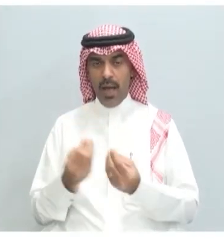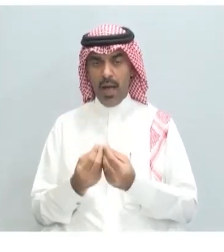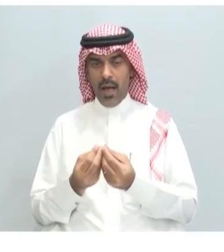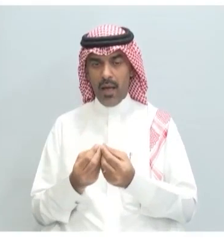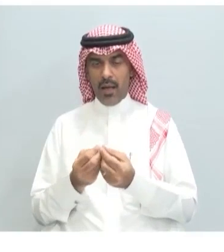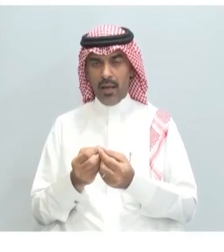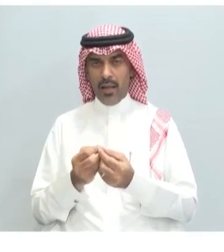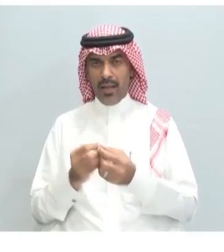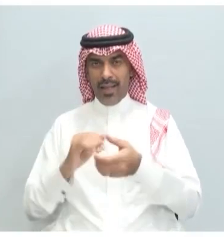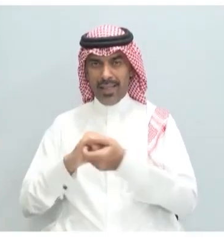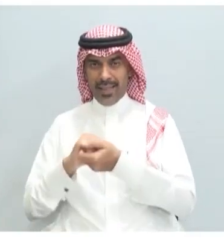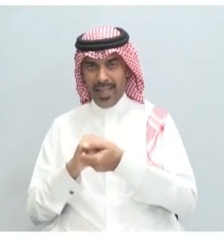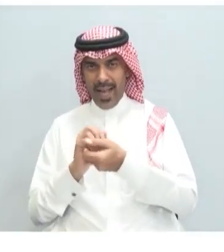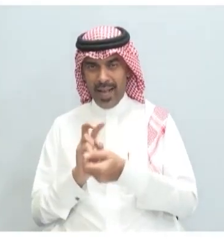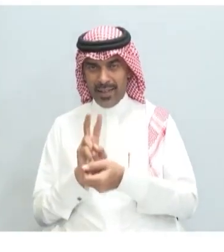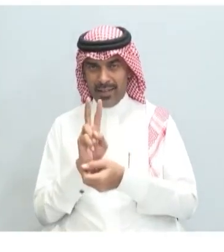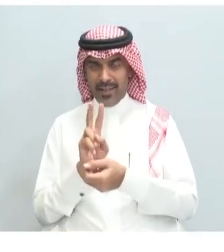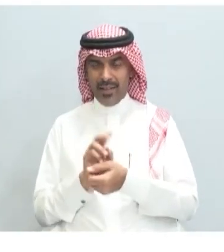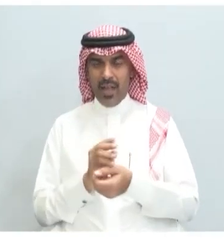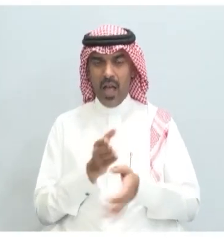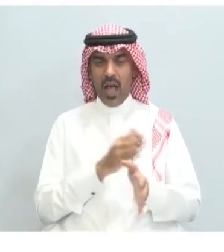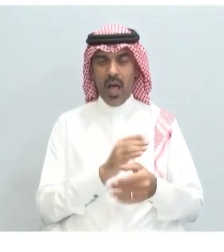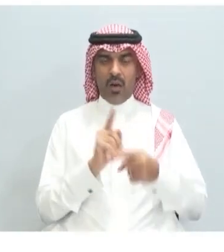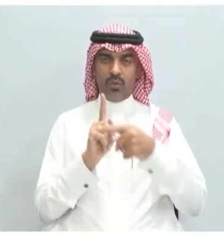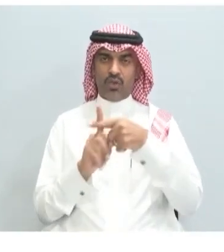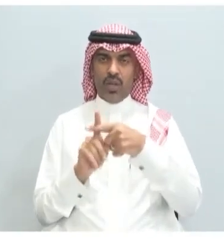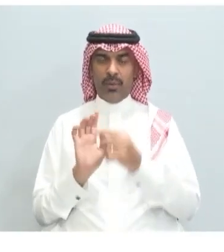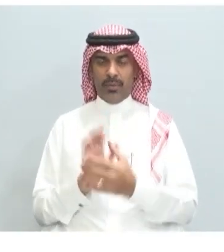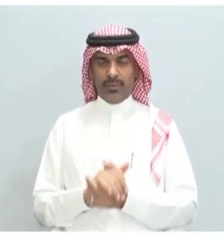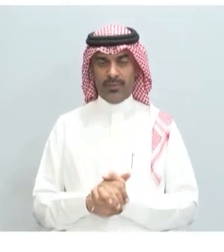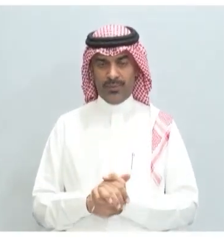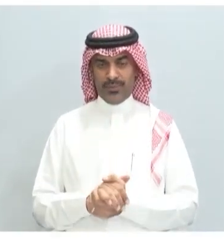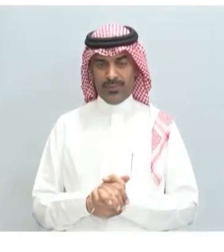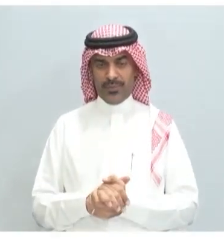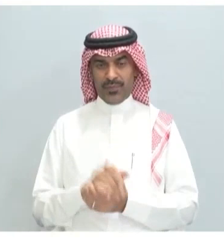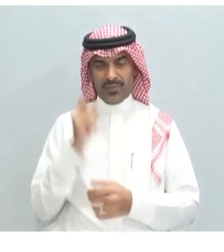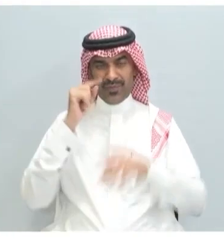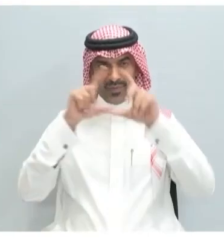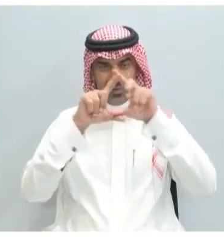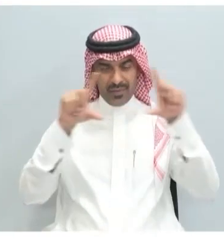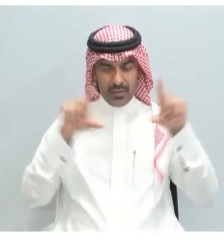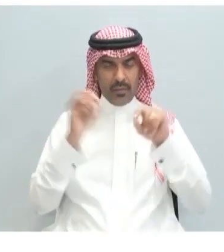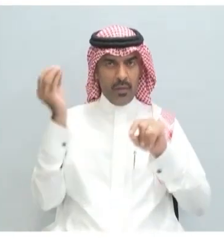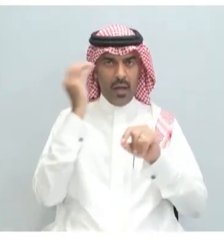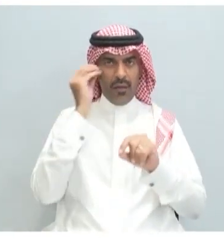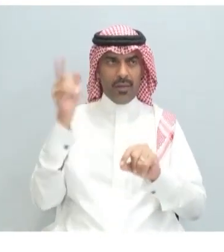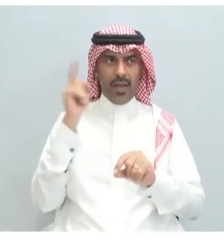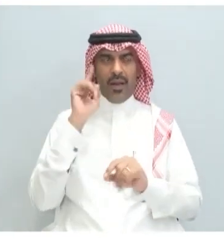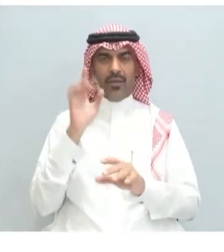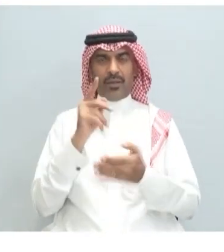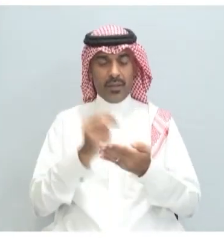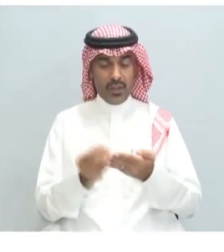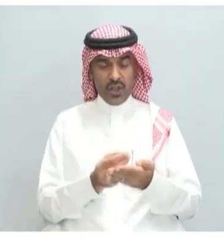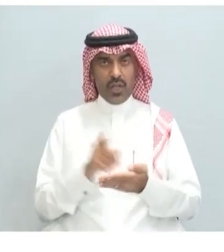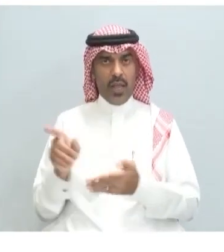بعمليه الجمع فدائما نربط في دراستنا للاحتمالات بهذه بين هذه العناصر سجلوها